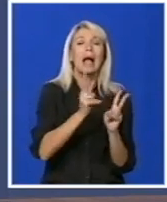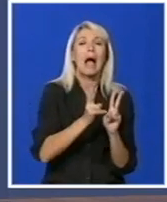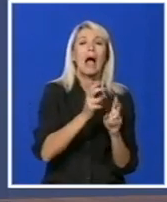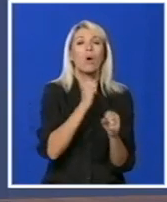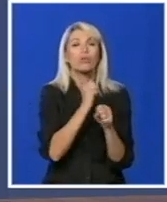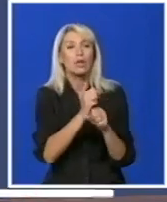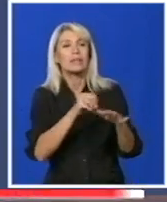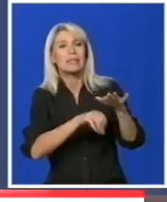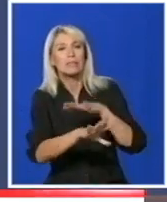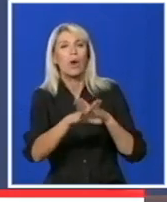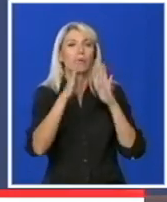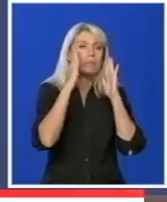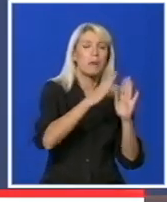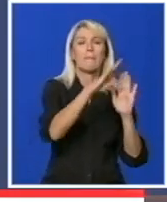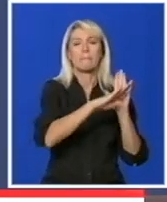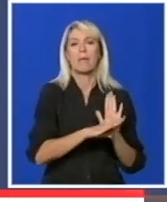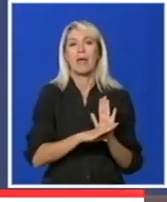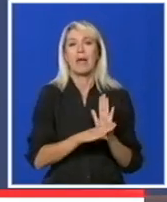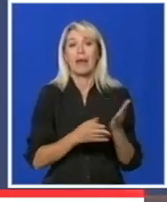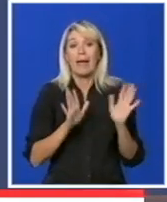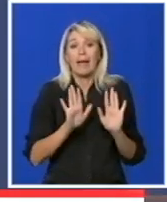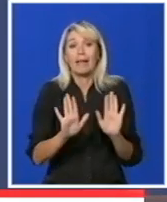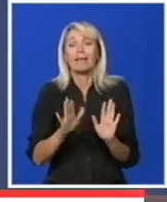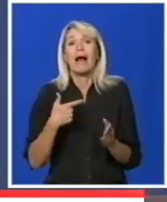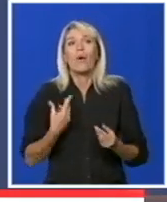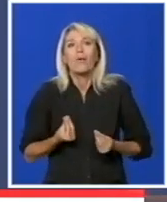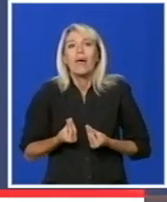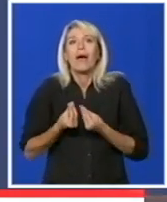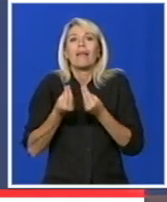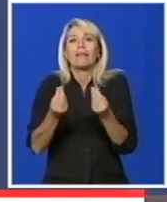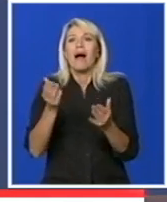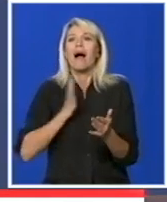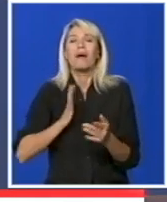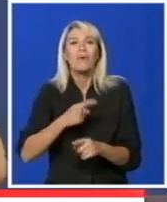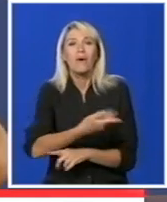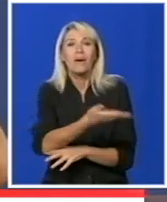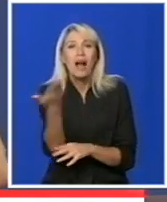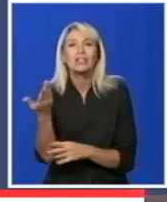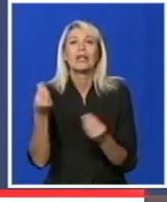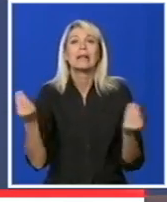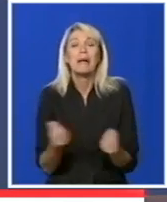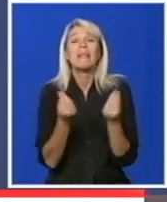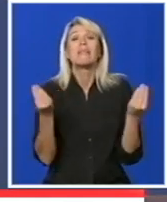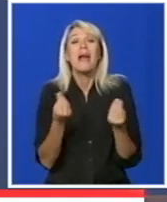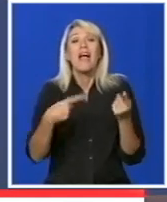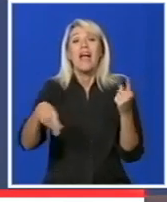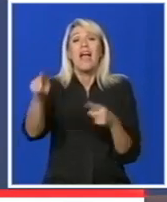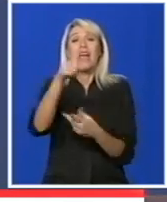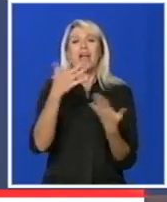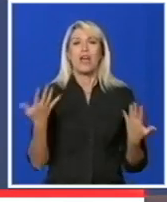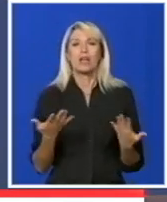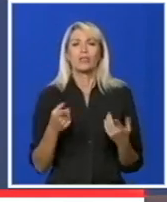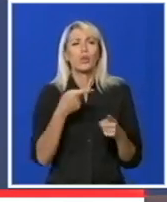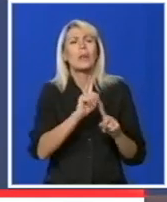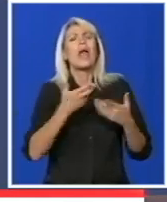način damo stanovništvu jedan veliki doprinos u tome da ono može da se, ne, nije u pitanju opuštanje,